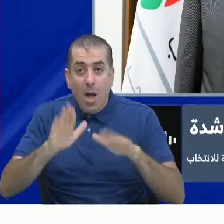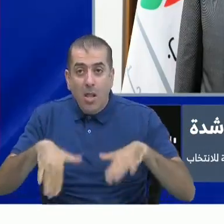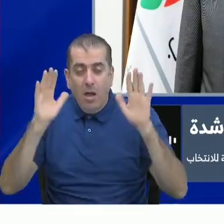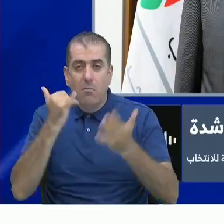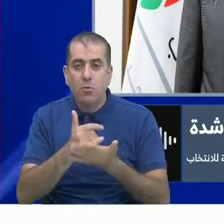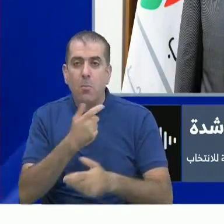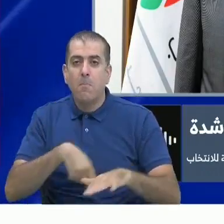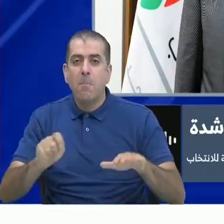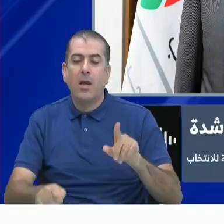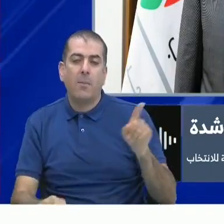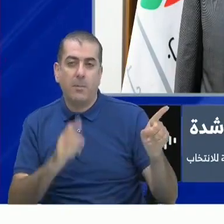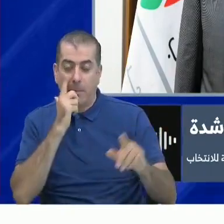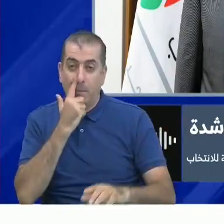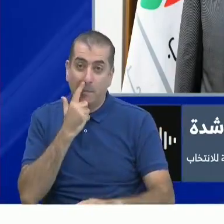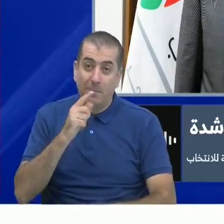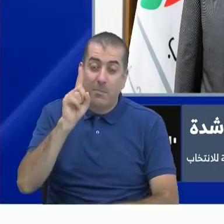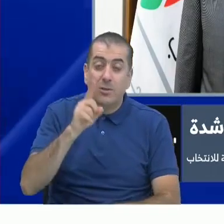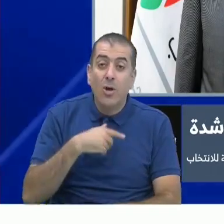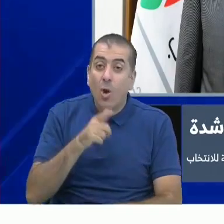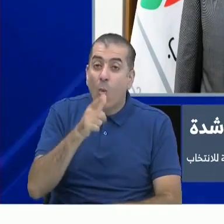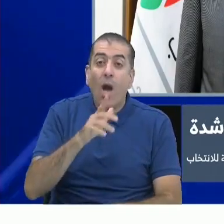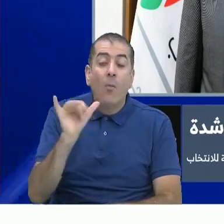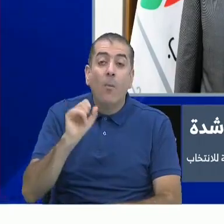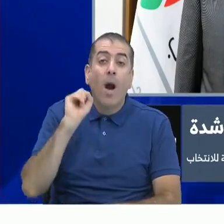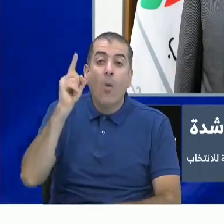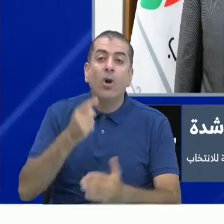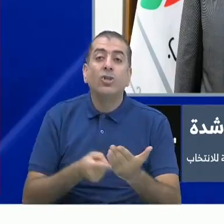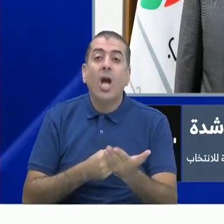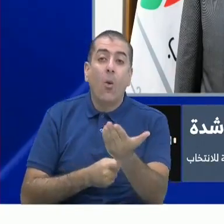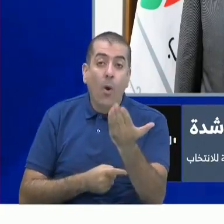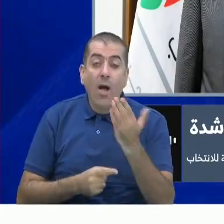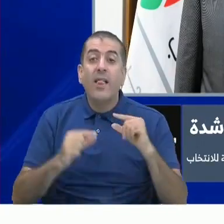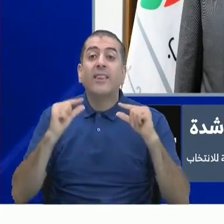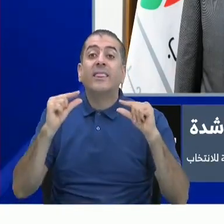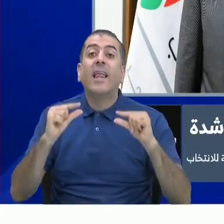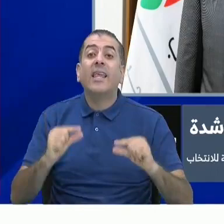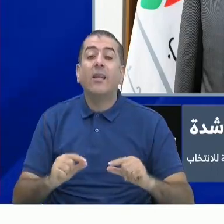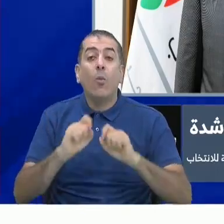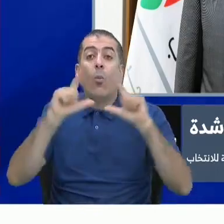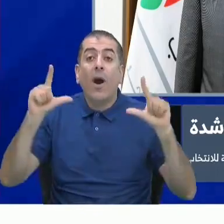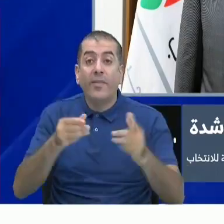إلا إذا توفرت لدينا شكوى معززة بالأدلة والبينات،